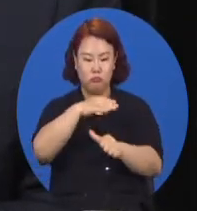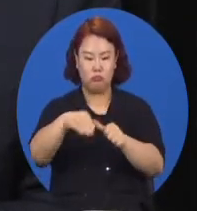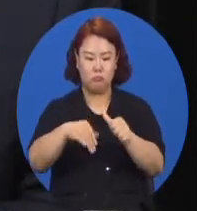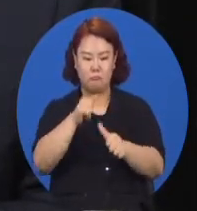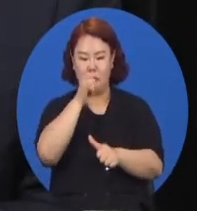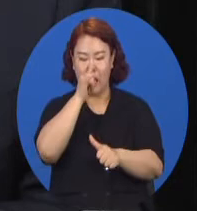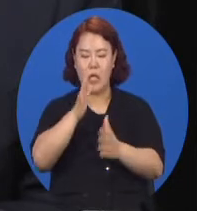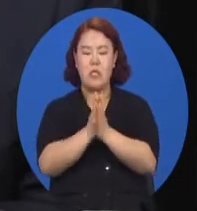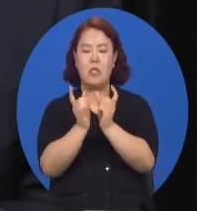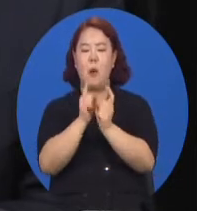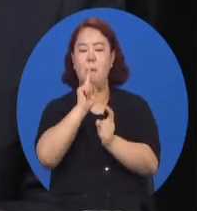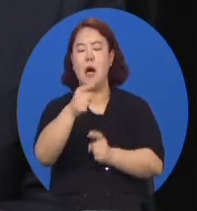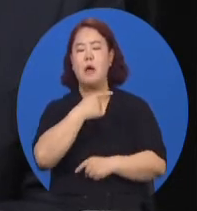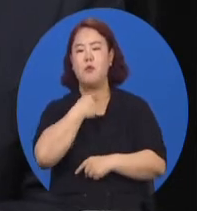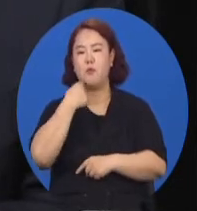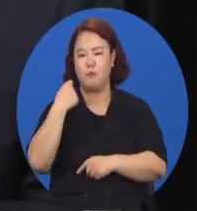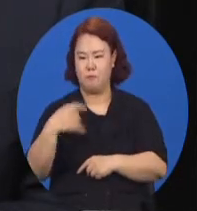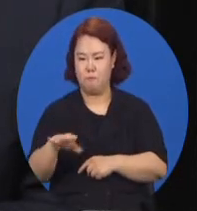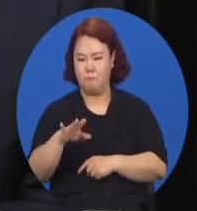직접 얘기했다 소리는 안 했고